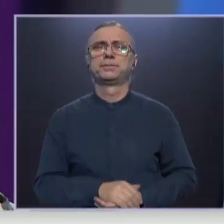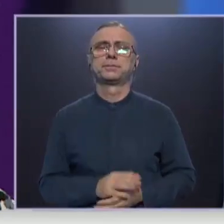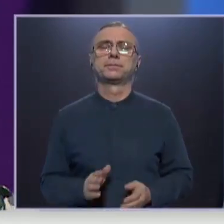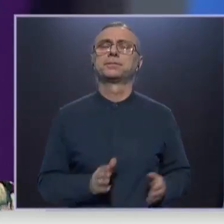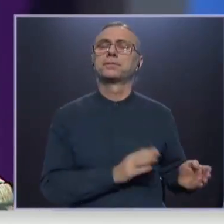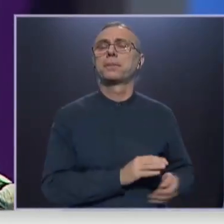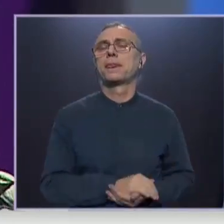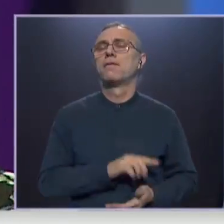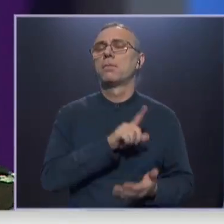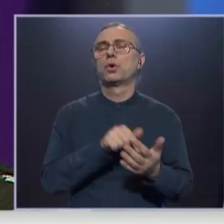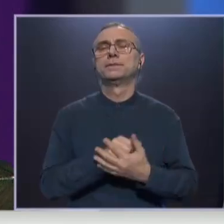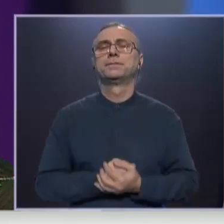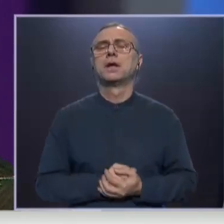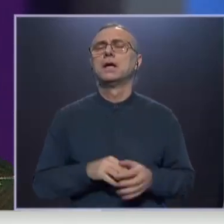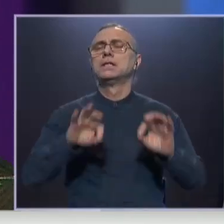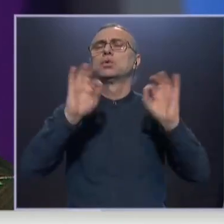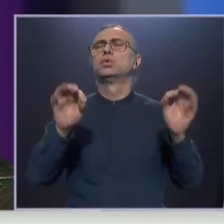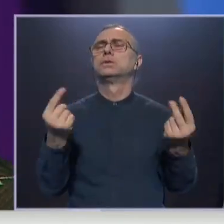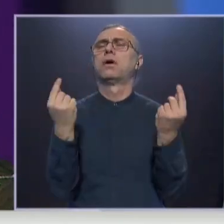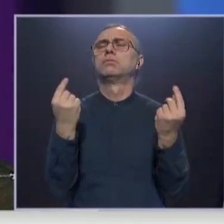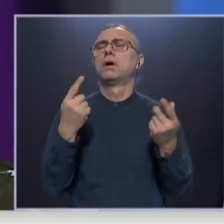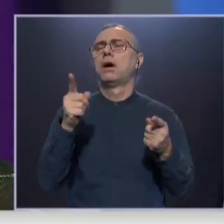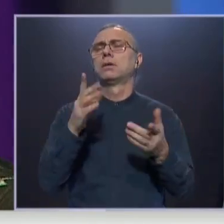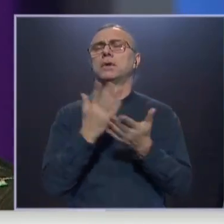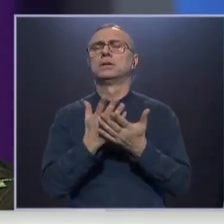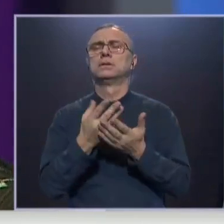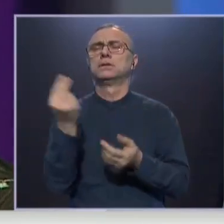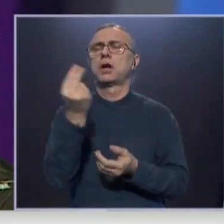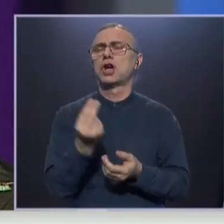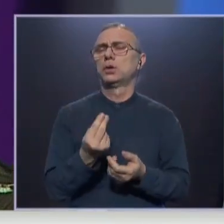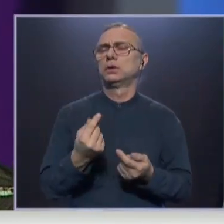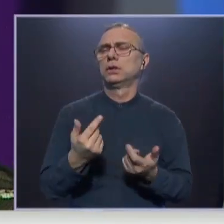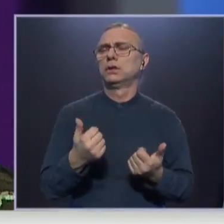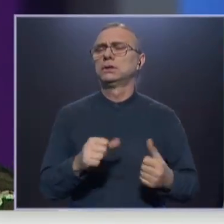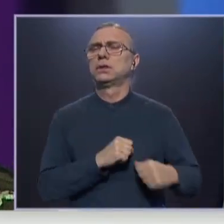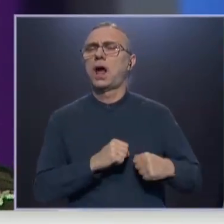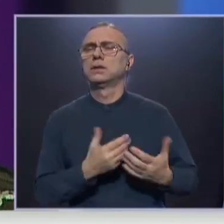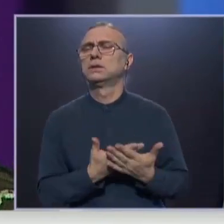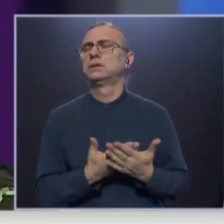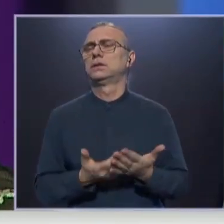чувств и страстей. А православие считает наличие их в человеке грехом. В то же время считается, что большое